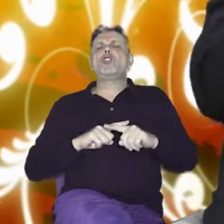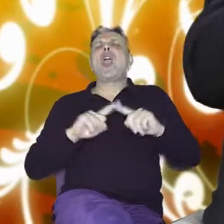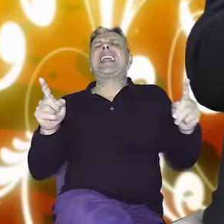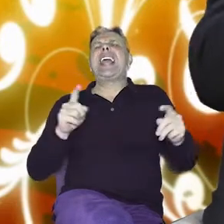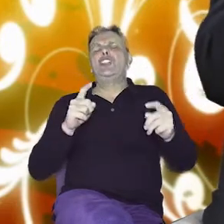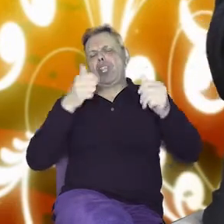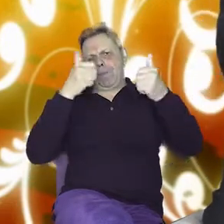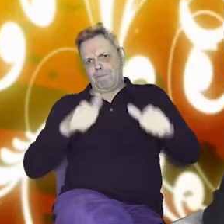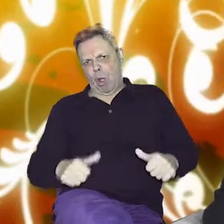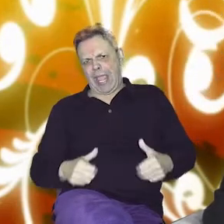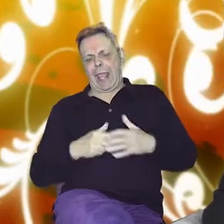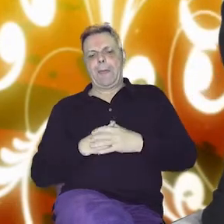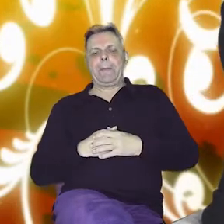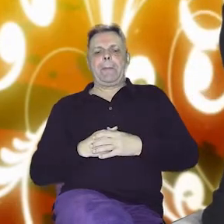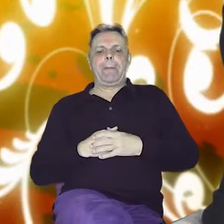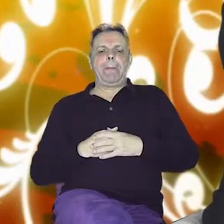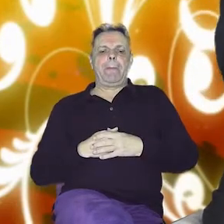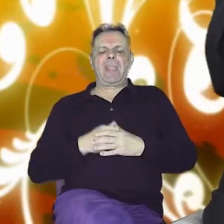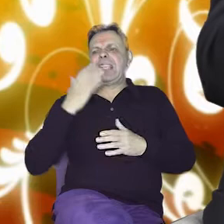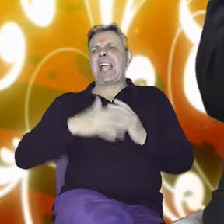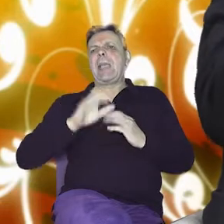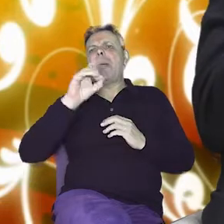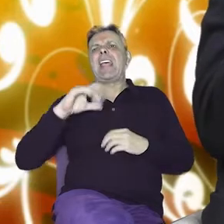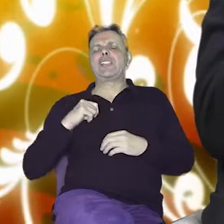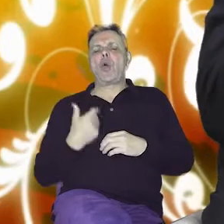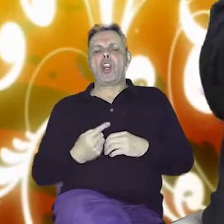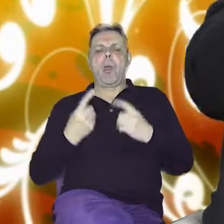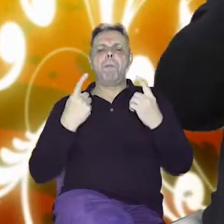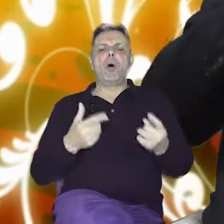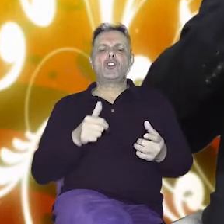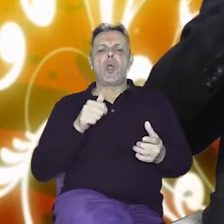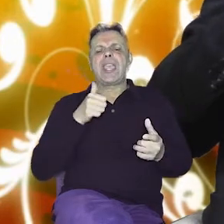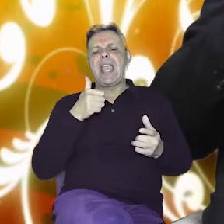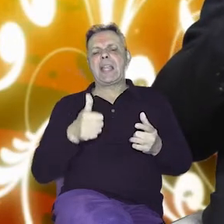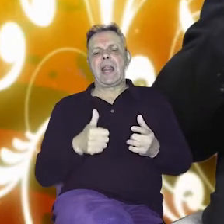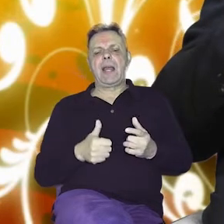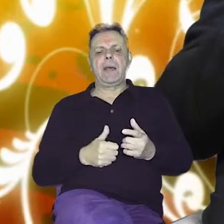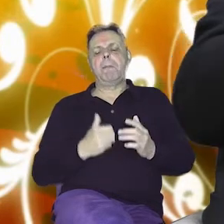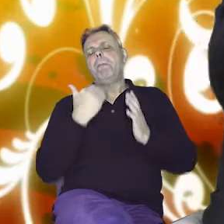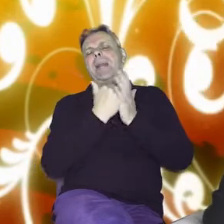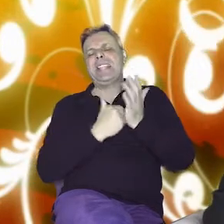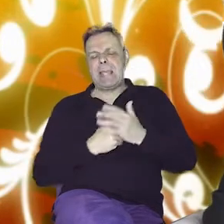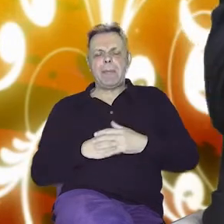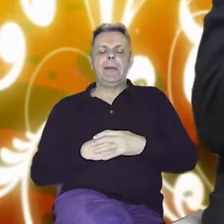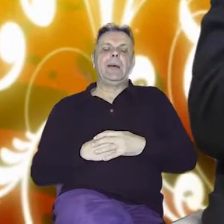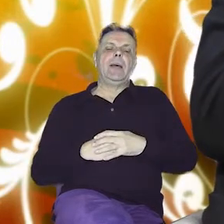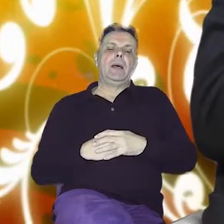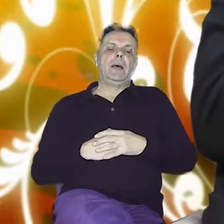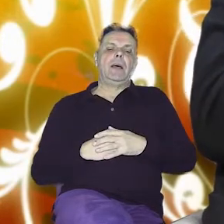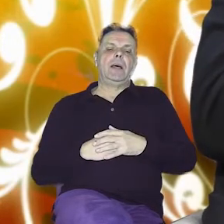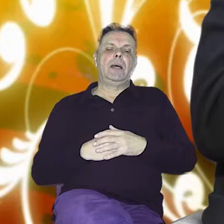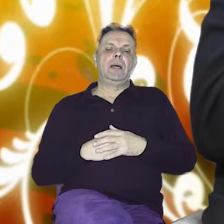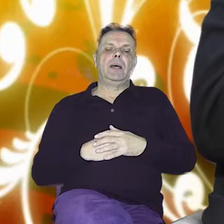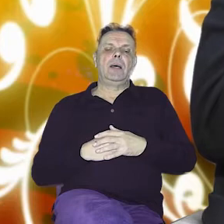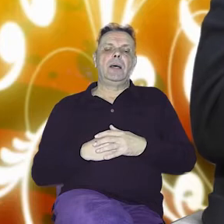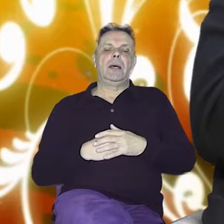Jel? Vi kad liječite tu ranu, postoji različiti modaliteti. Jel?